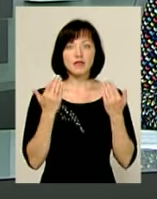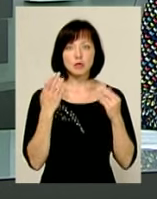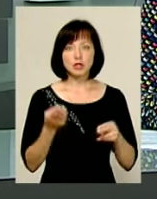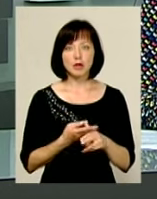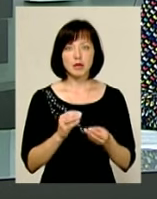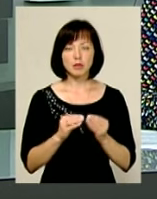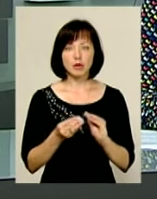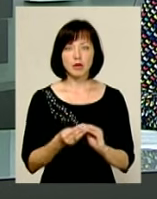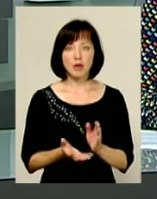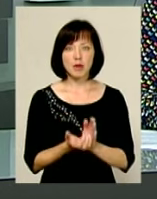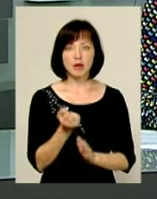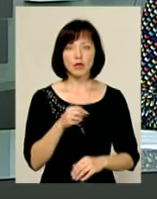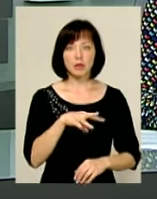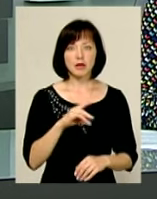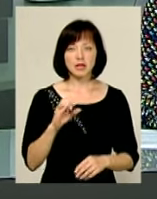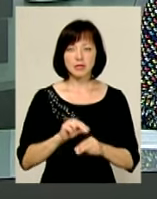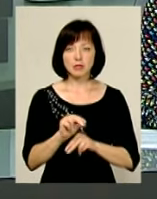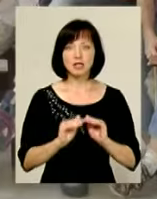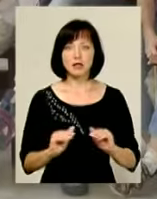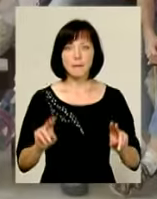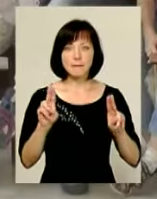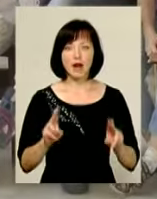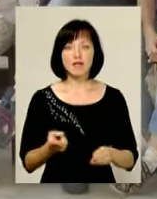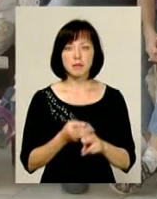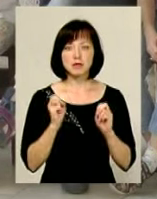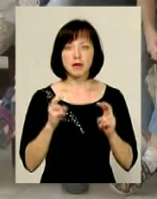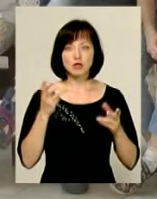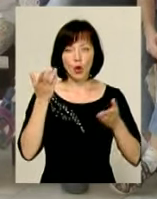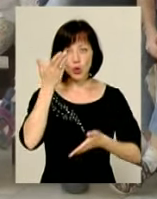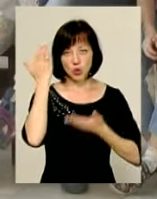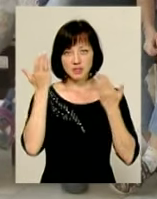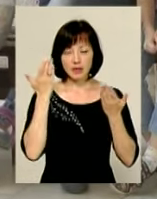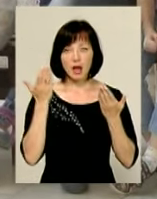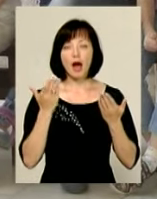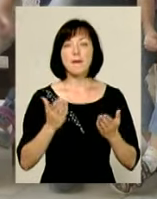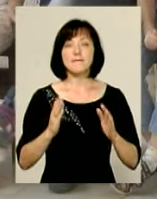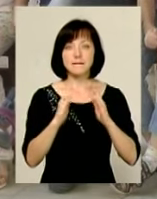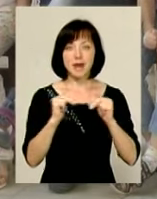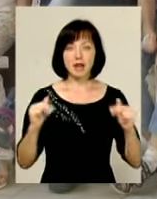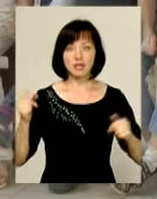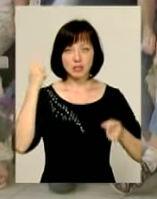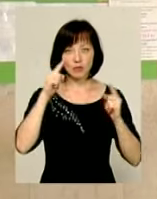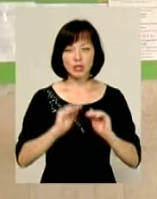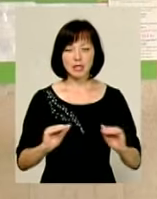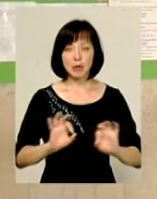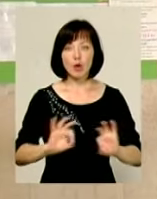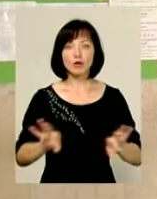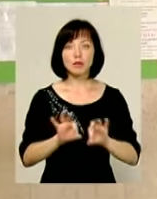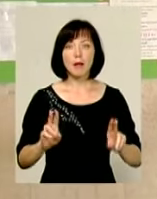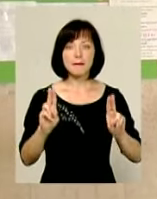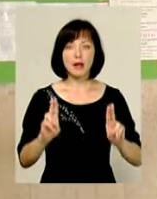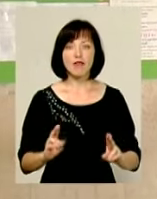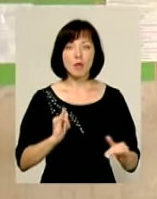без проблем. Рятувальники області навчали дітляхів правил безпечного дозвілля. У Палаці творчості школярам обласного центру розповіли